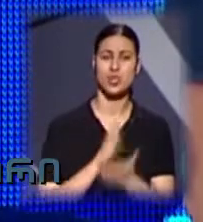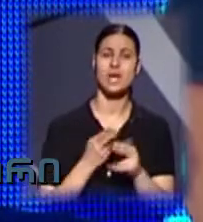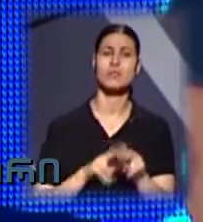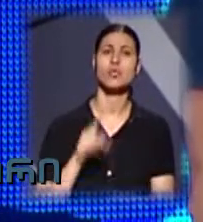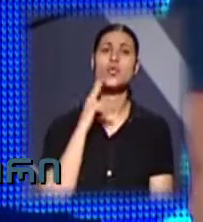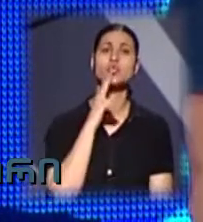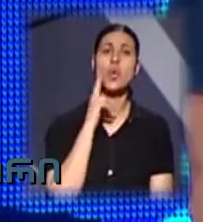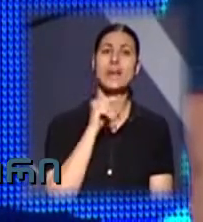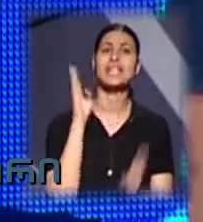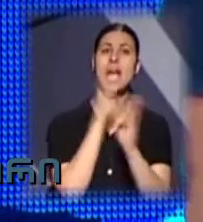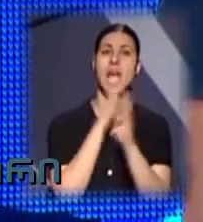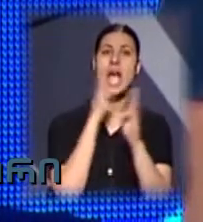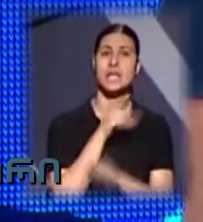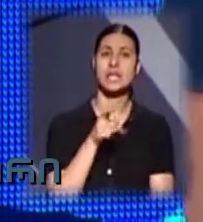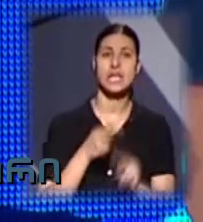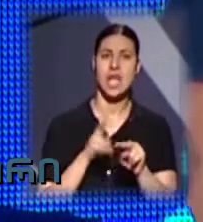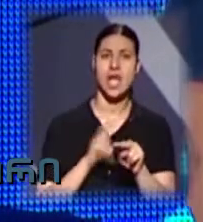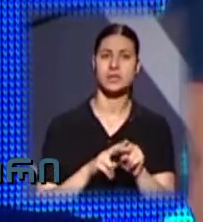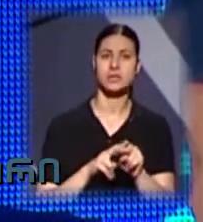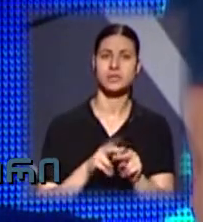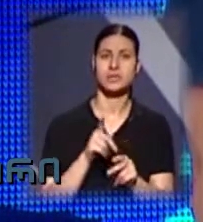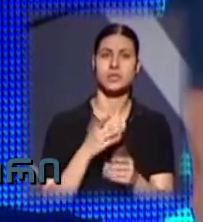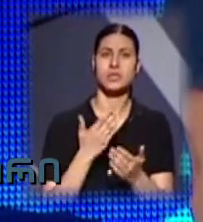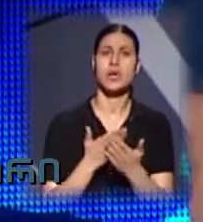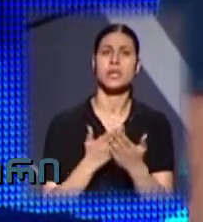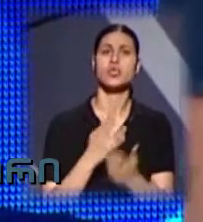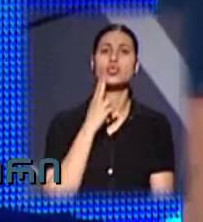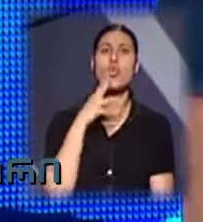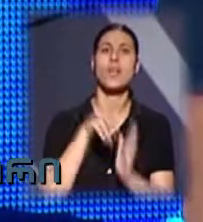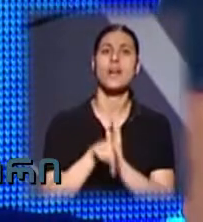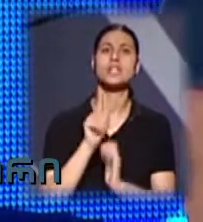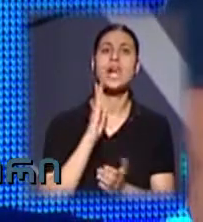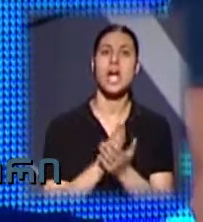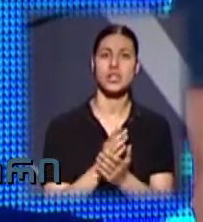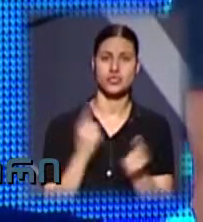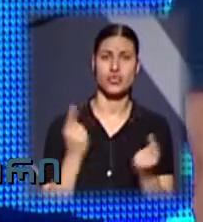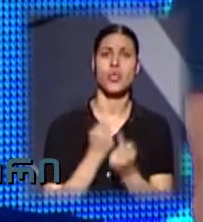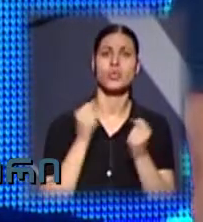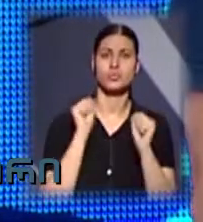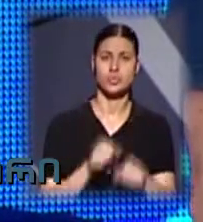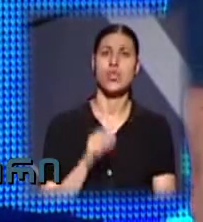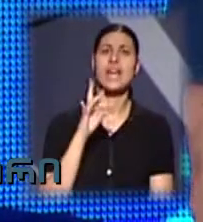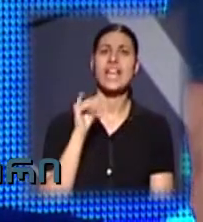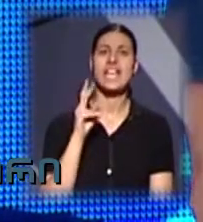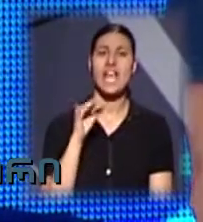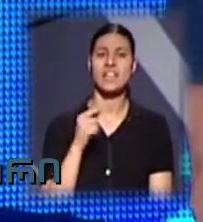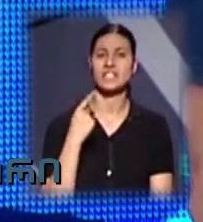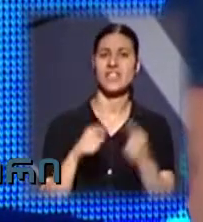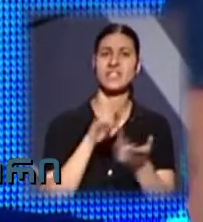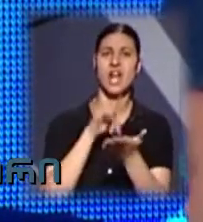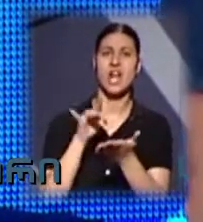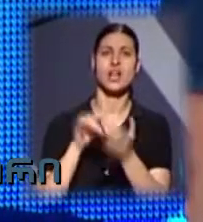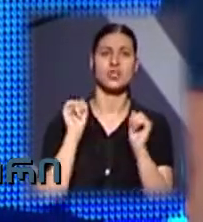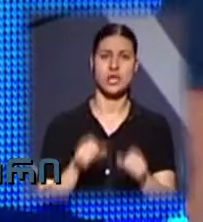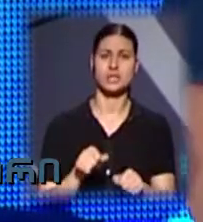იმიტომ რომ ზოოპარკი და კლიმატი ეს არის ზოოპარკი არის კამპალაში და ზოოპარკი არის რეიკიავიკში. ახლა რომელი კლიმატია